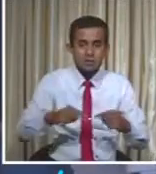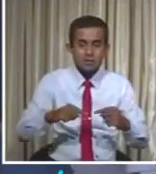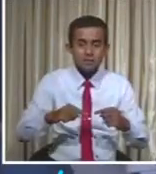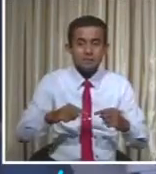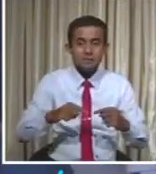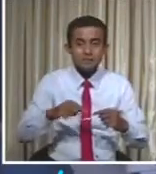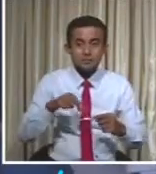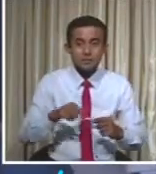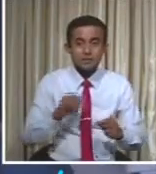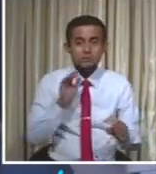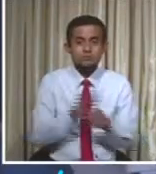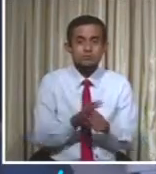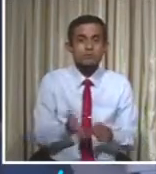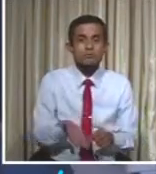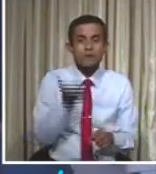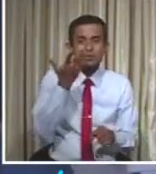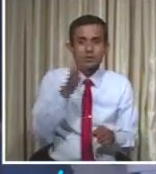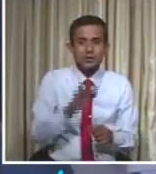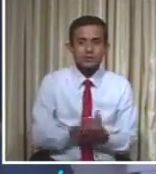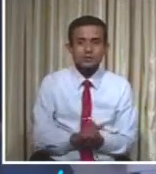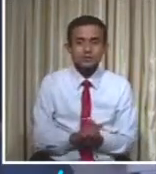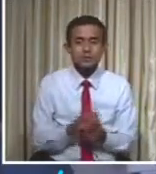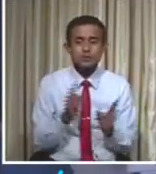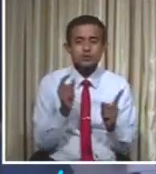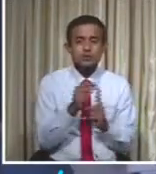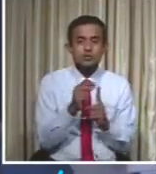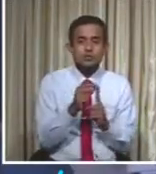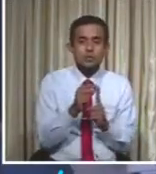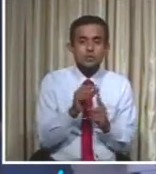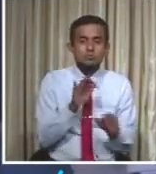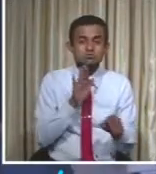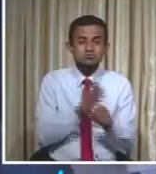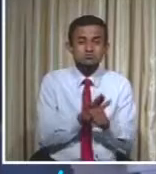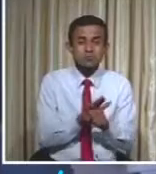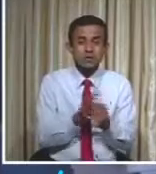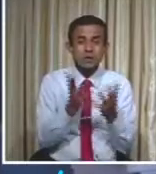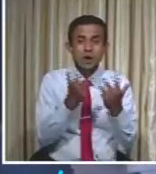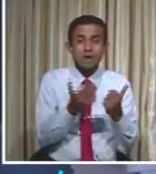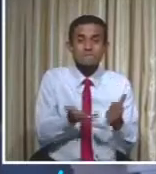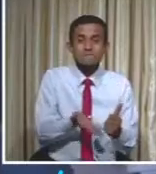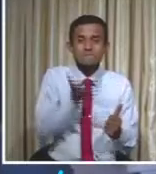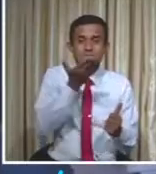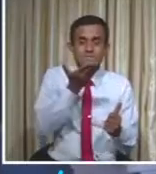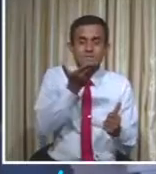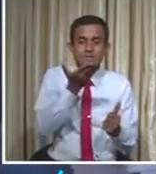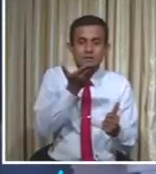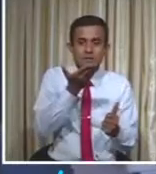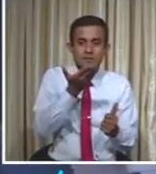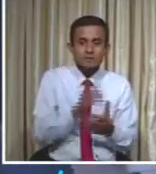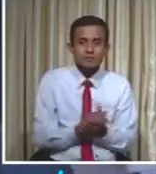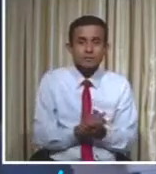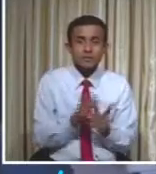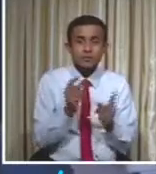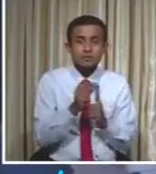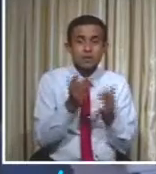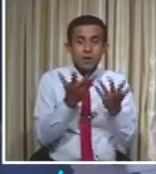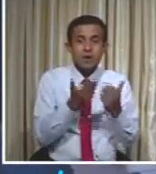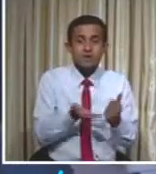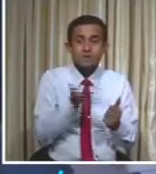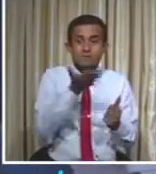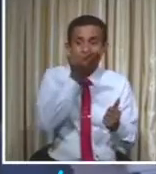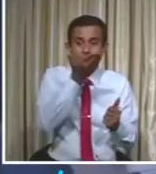පස්සේ පීඩනය වැඩි වුණා කියලා. ප්‍රොපේන් වල පීඩන ධාරිතාව වැඩි. ඒ නිසා ප්‍රොපේන් ප්‍රමාණය වැඩි